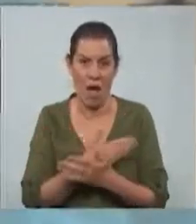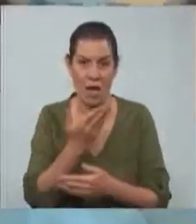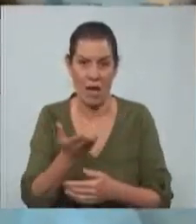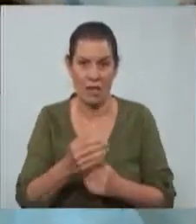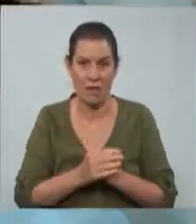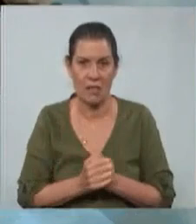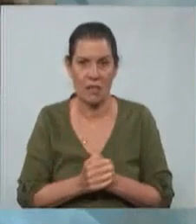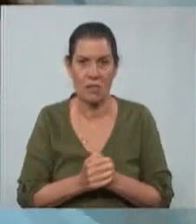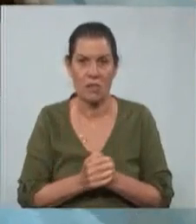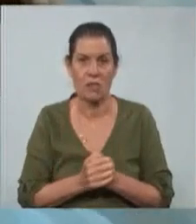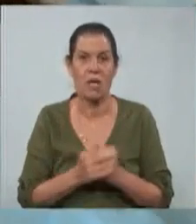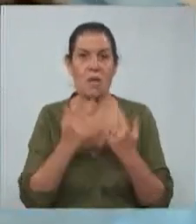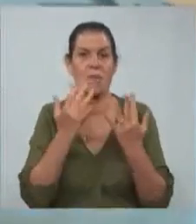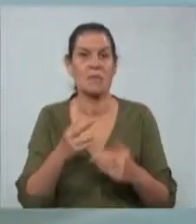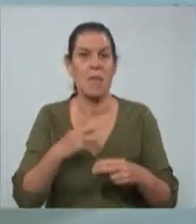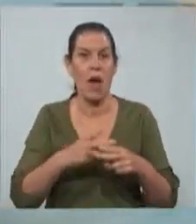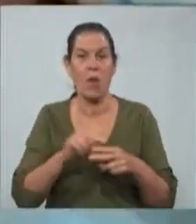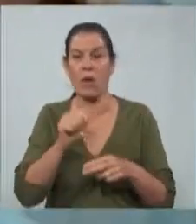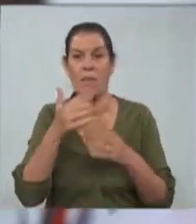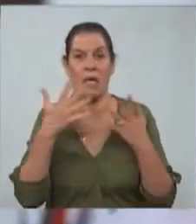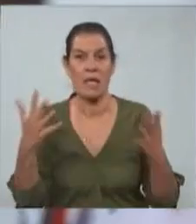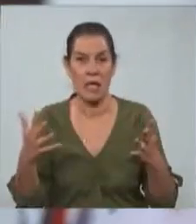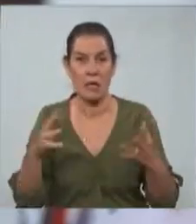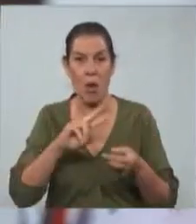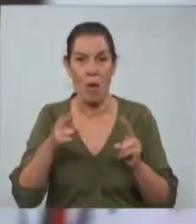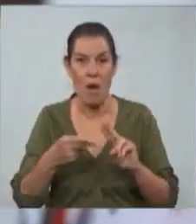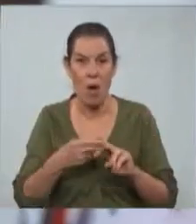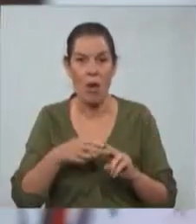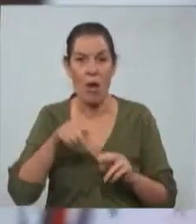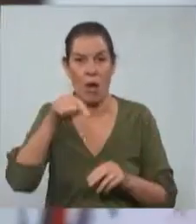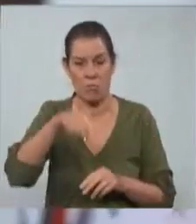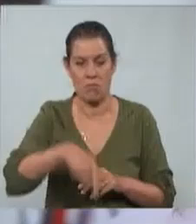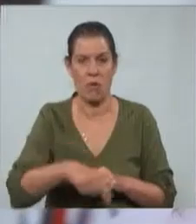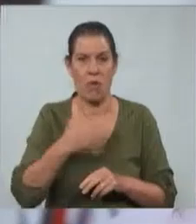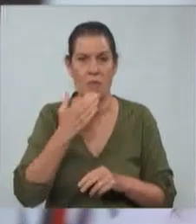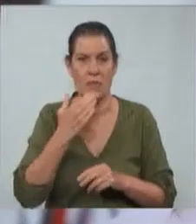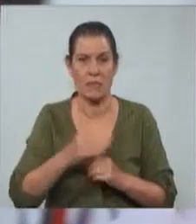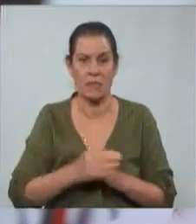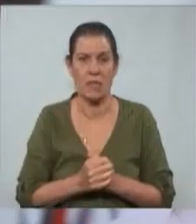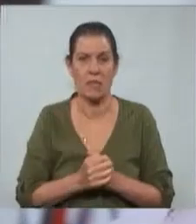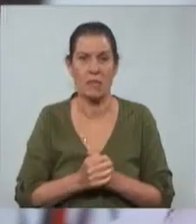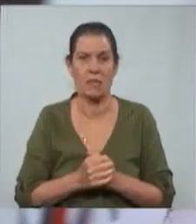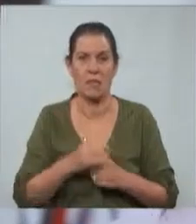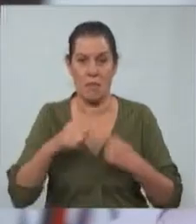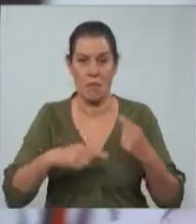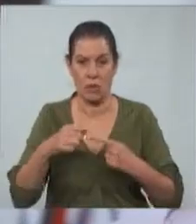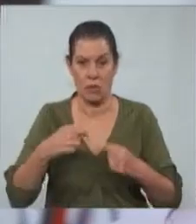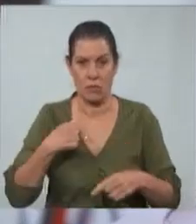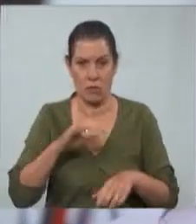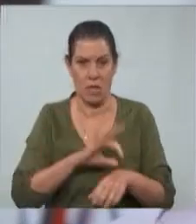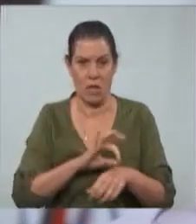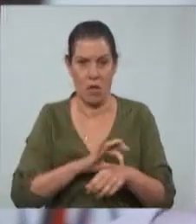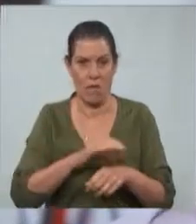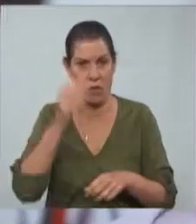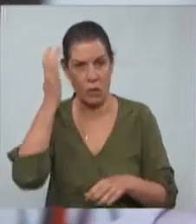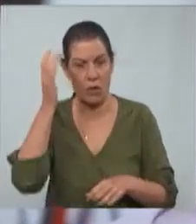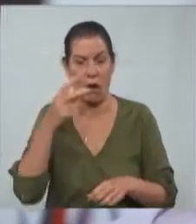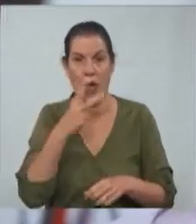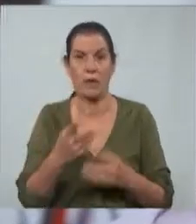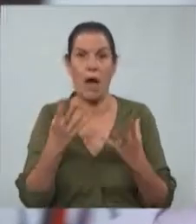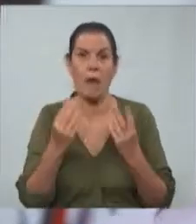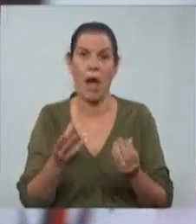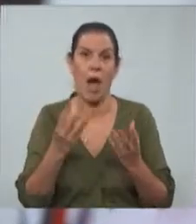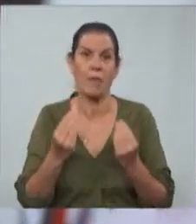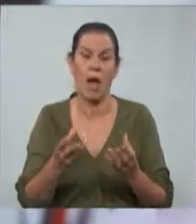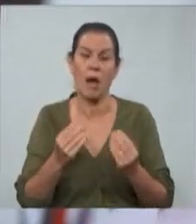ביותר בעולם קיים כאן, בארץ. בשנים שאני נוירולוגית ראיתי המון חולים עם מחלת קרויצפלד